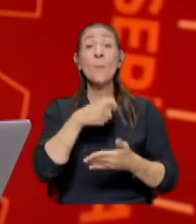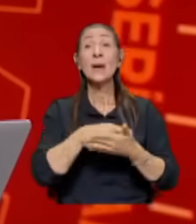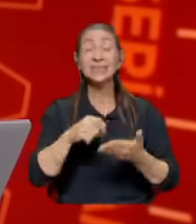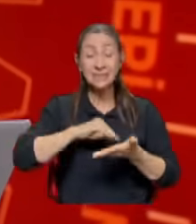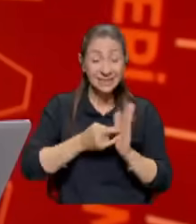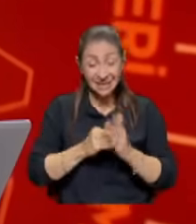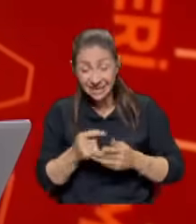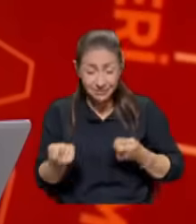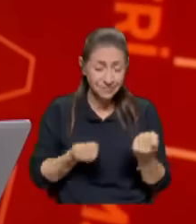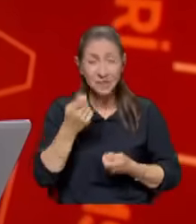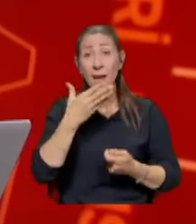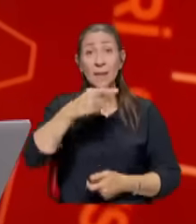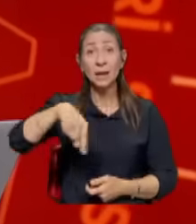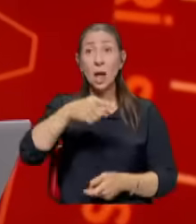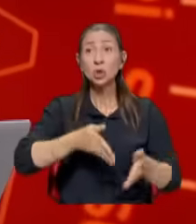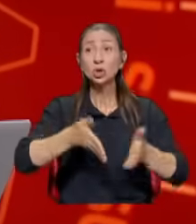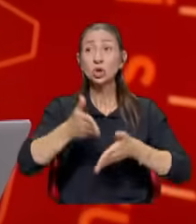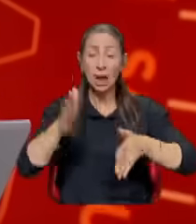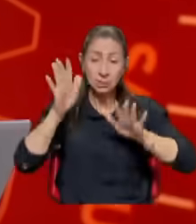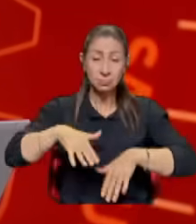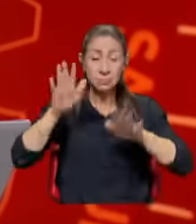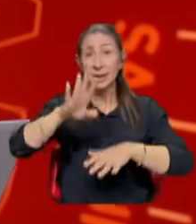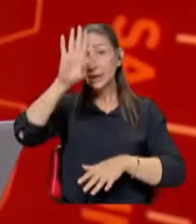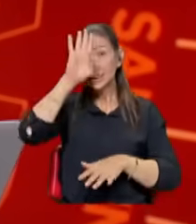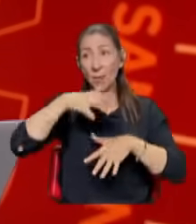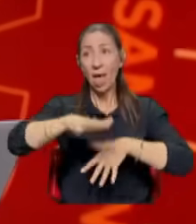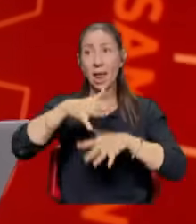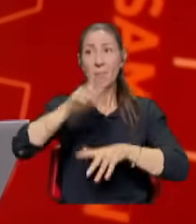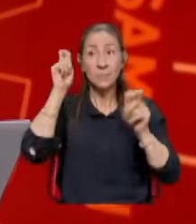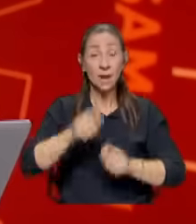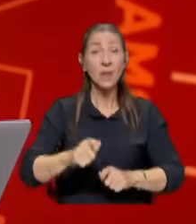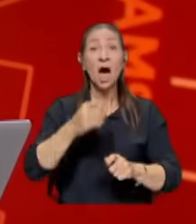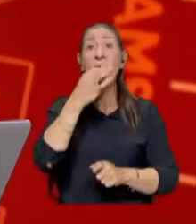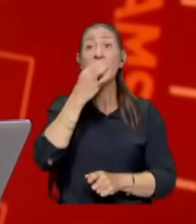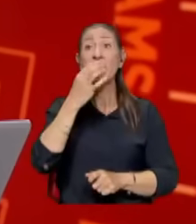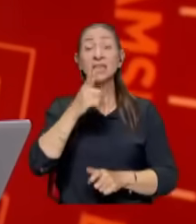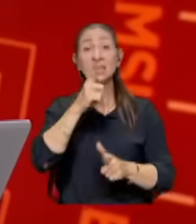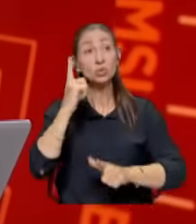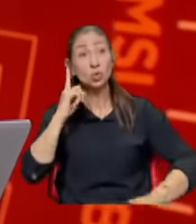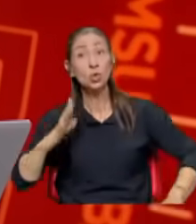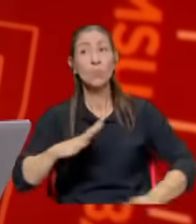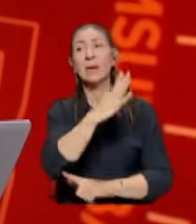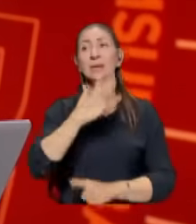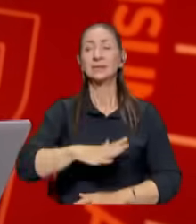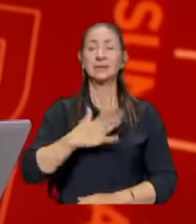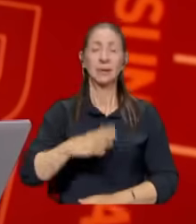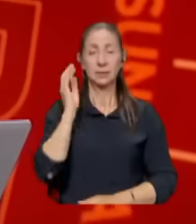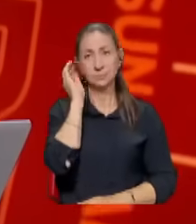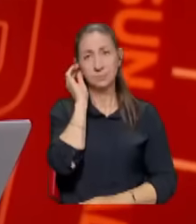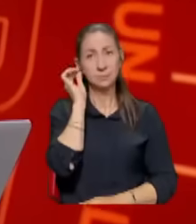maaşla geçinmeye çalışan emekliler de sokaklara çıktı. İstanbul'da eylem yaptılar. Ankara'ya seslerini duyurmaya